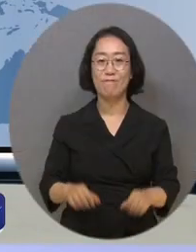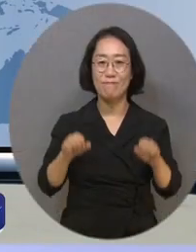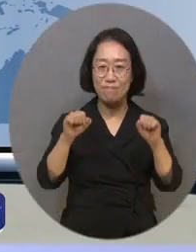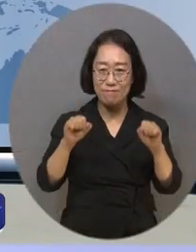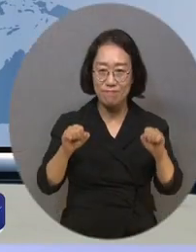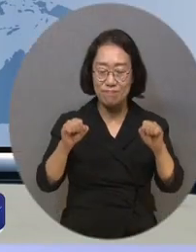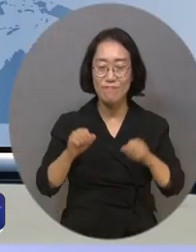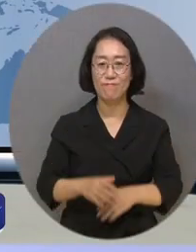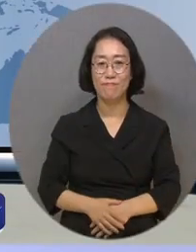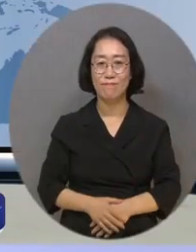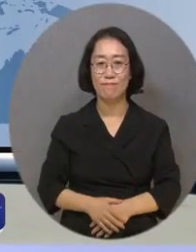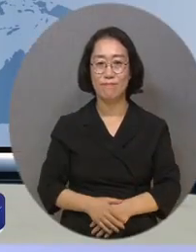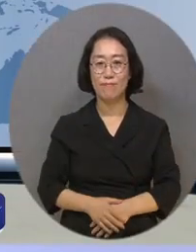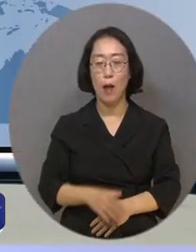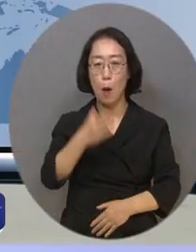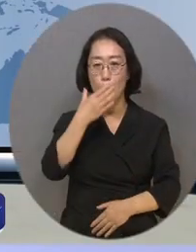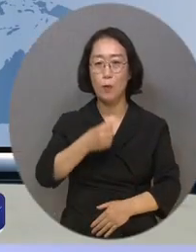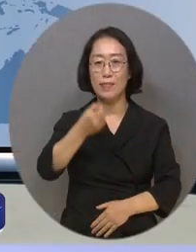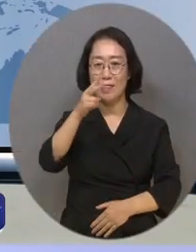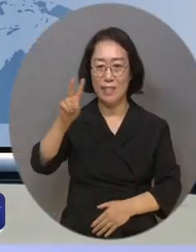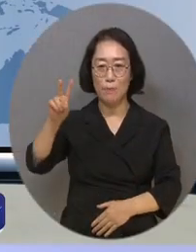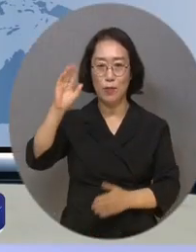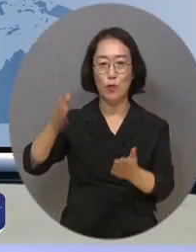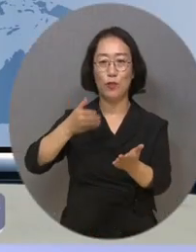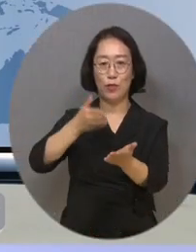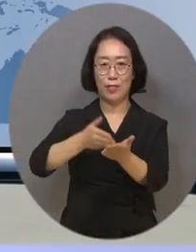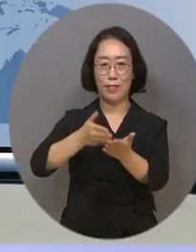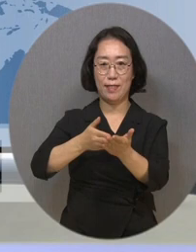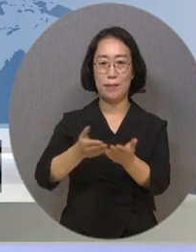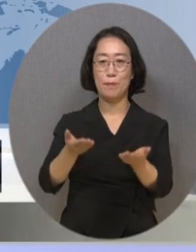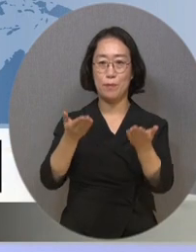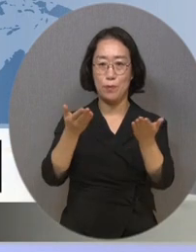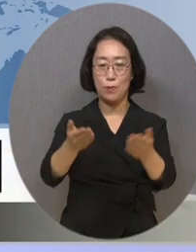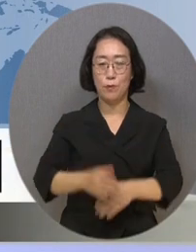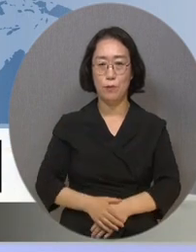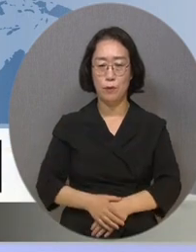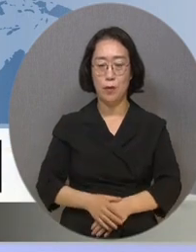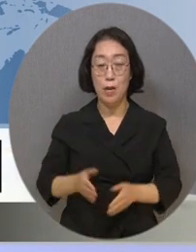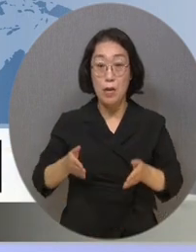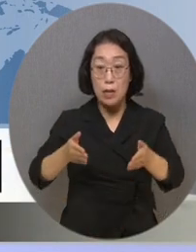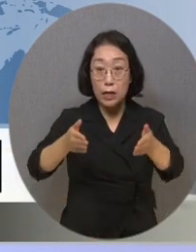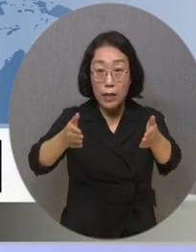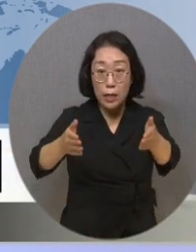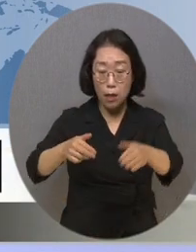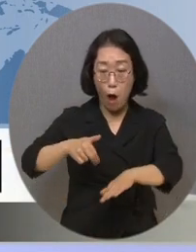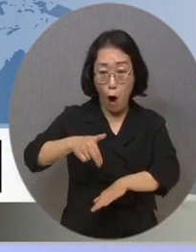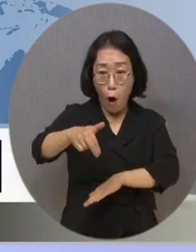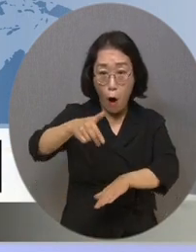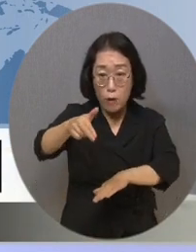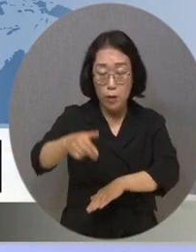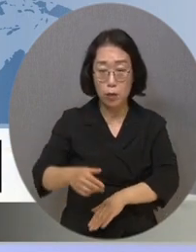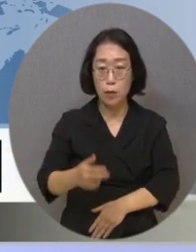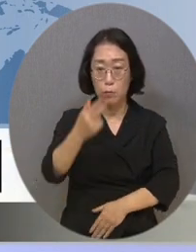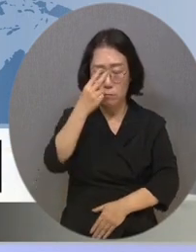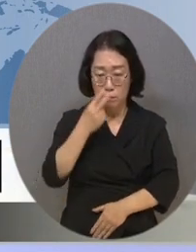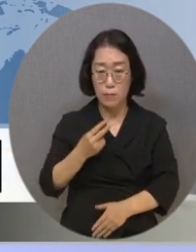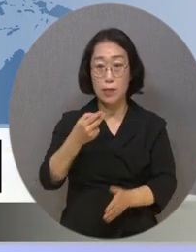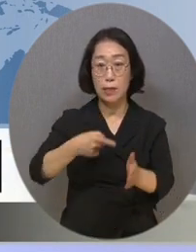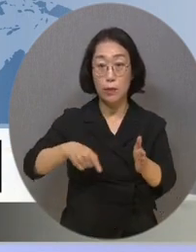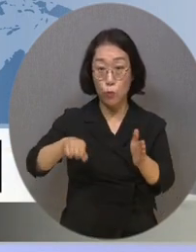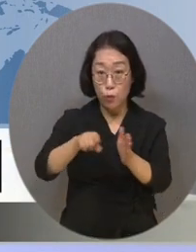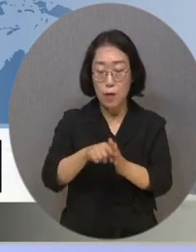시청자 여러분 안녕하십니까 WBC 복지tv 뉴스 24입니다 보행로에는 시각장애인의 안전한 이동을